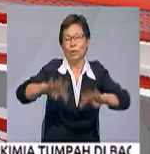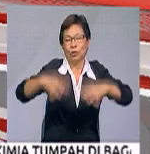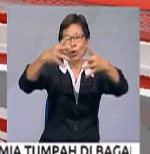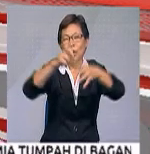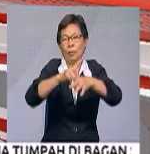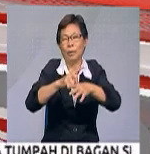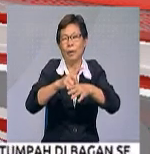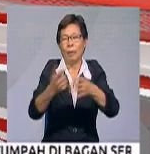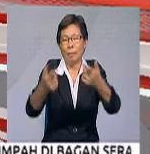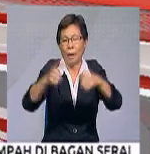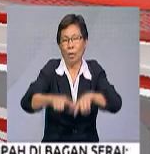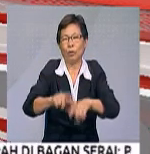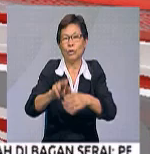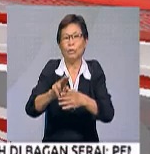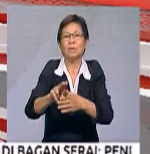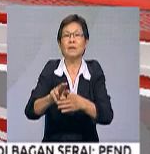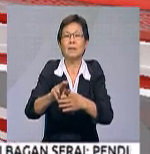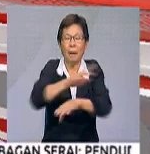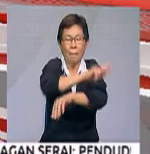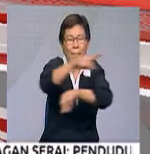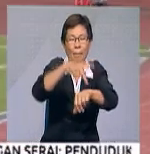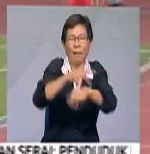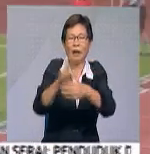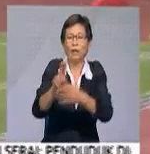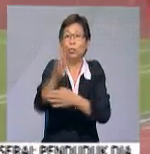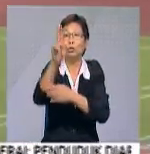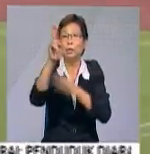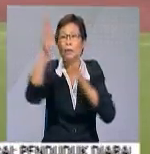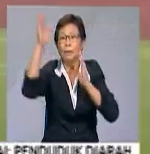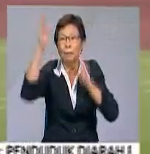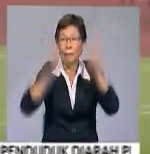Arena Universiti Melaya petang tadi.